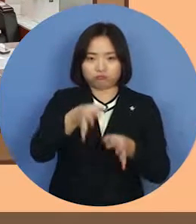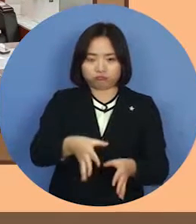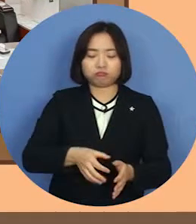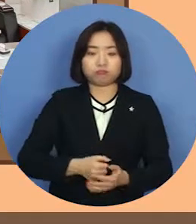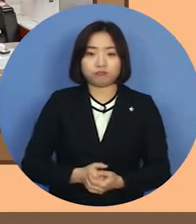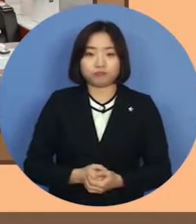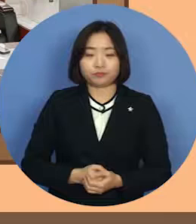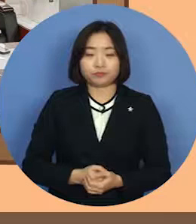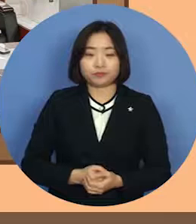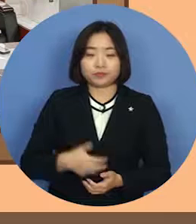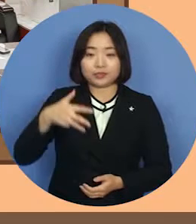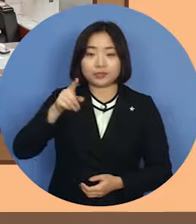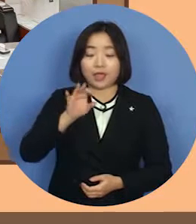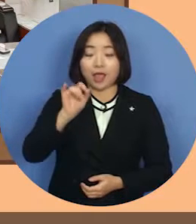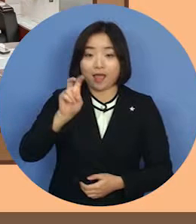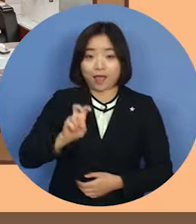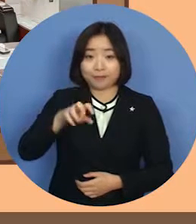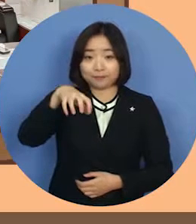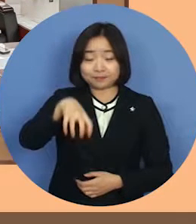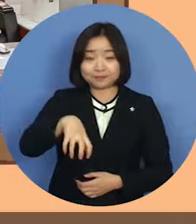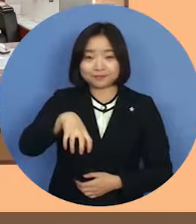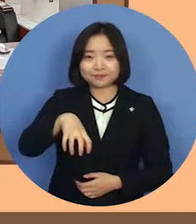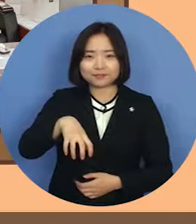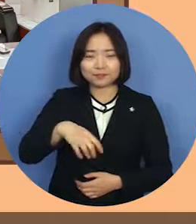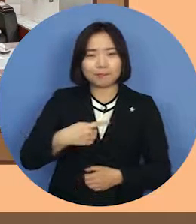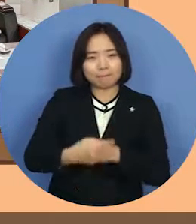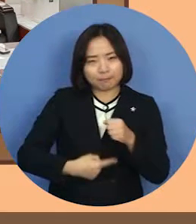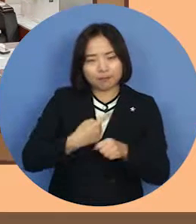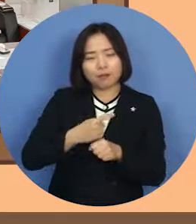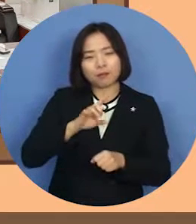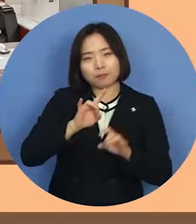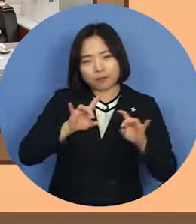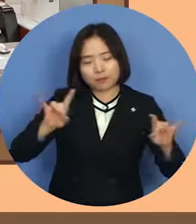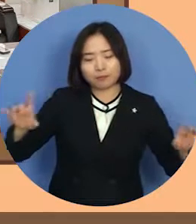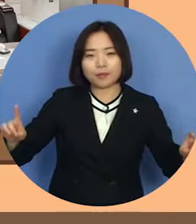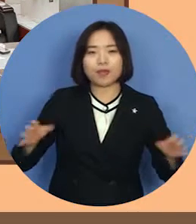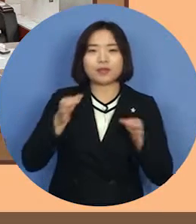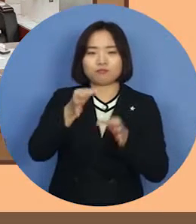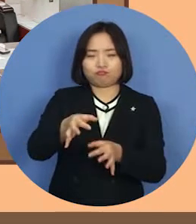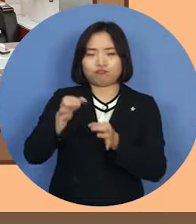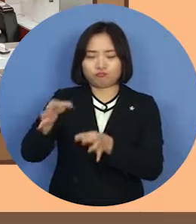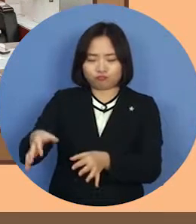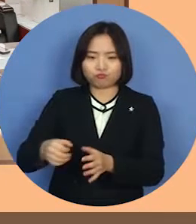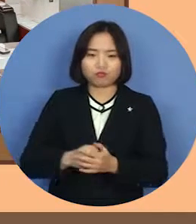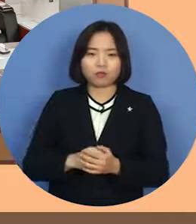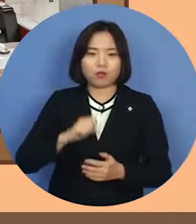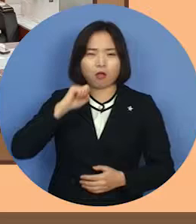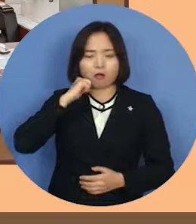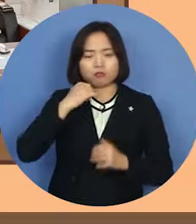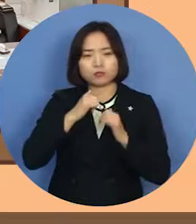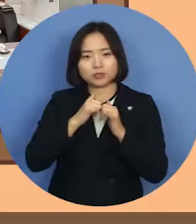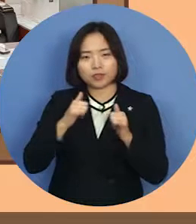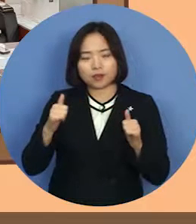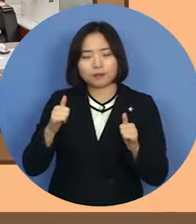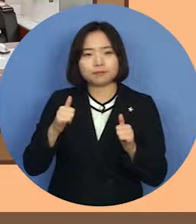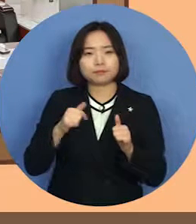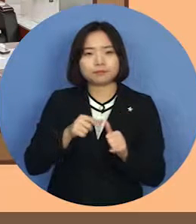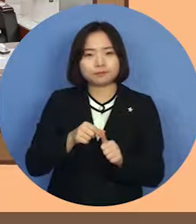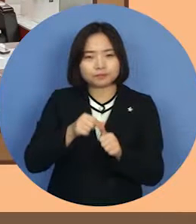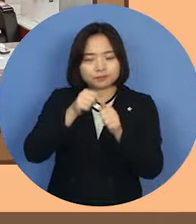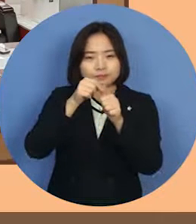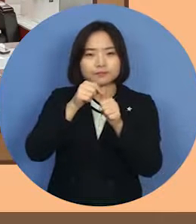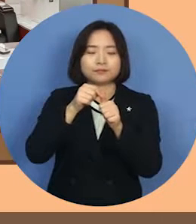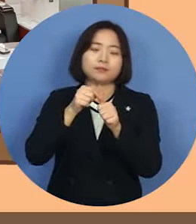기탁했습니다. 차미통 주민은 매년 어려운 이웃을 위해 성금을 기탁해왔으며 복지사각지대 대상자 발굴과